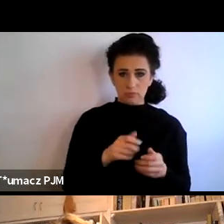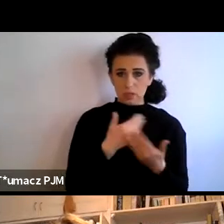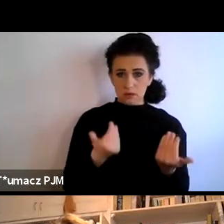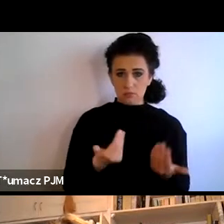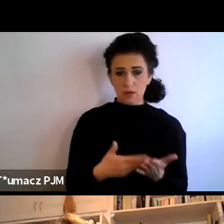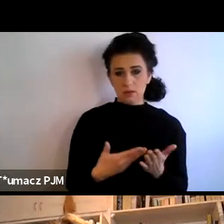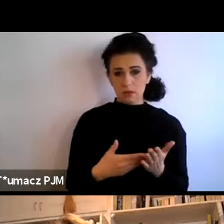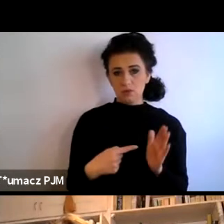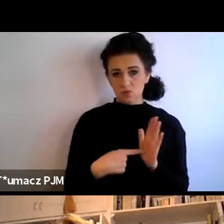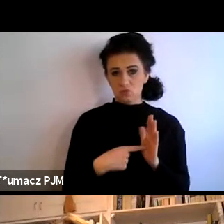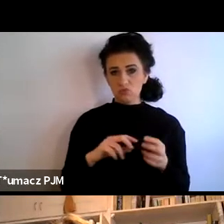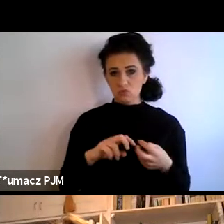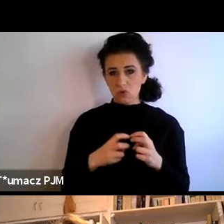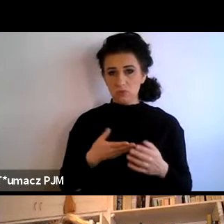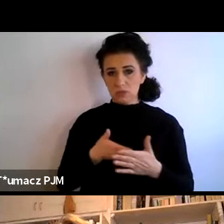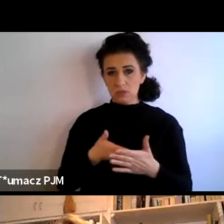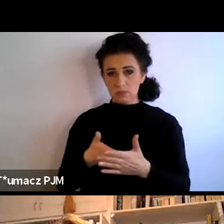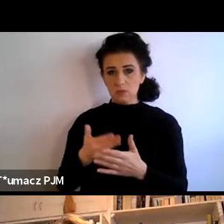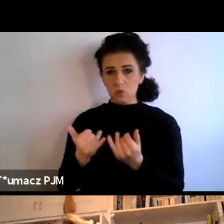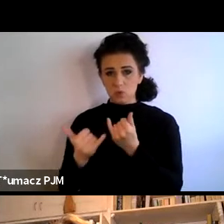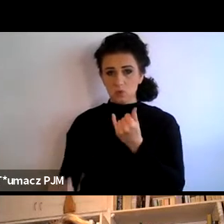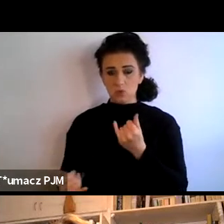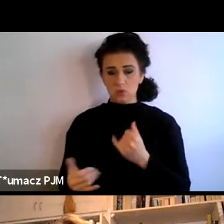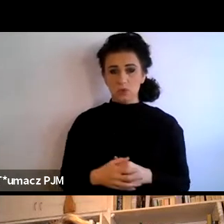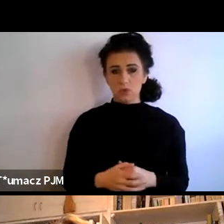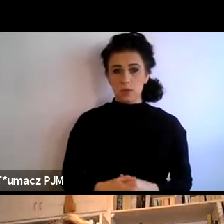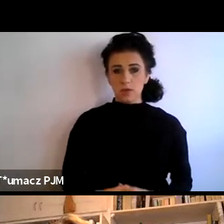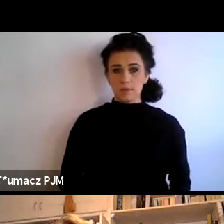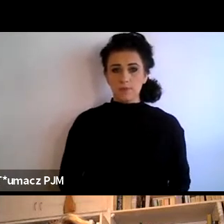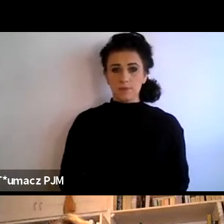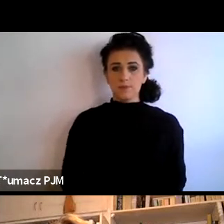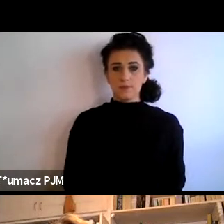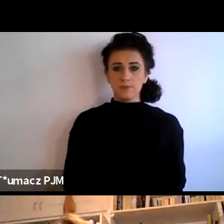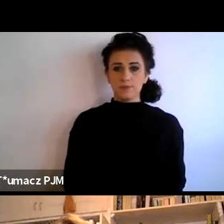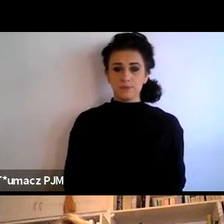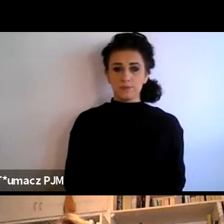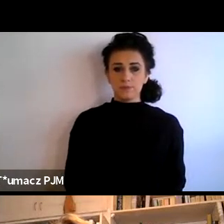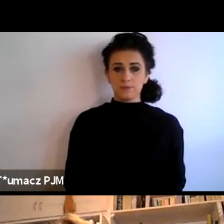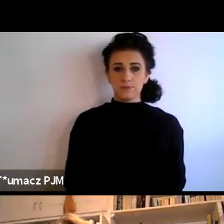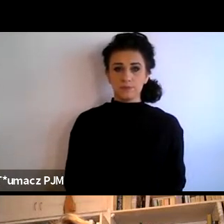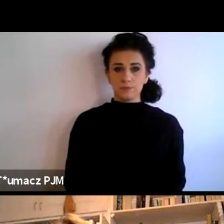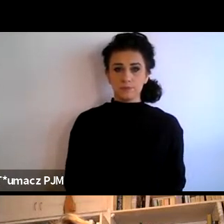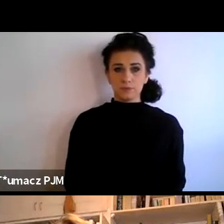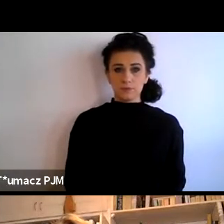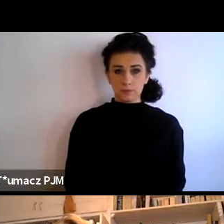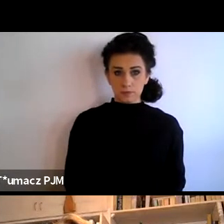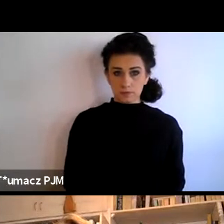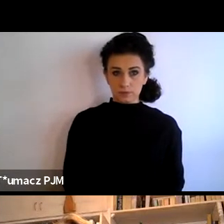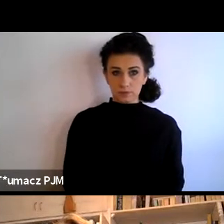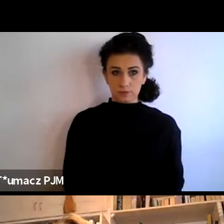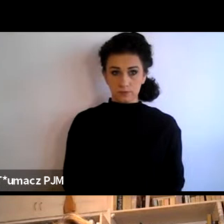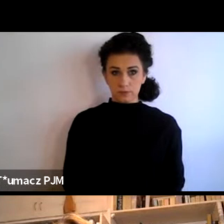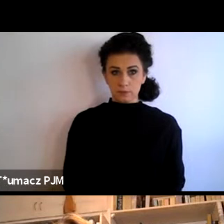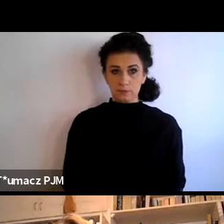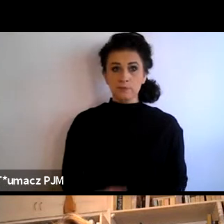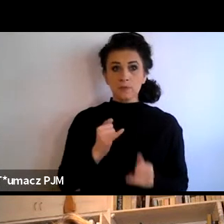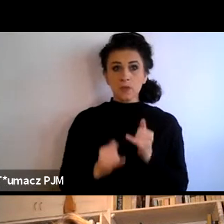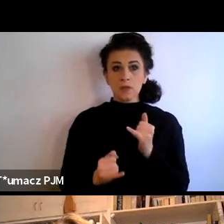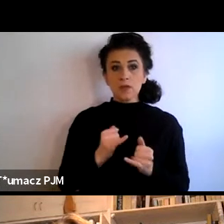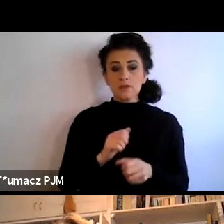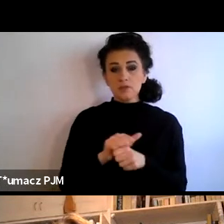no bo wiem też, że takie rzeczy też się mogą zdarzać, więc tutaj chyba przede wszystkim, jeżeli już jest konieczność tego,